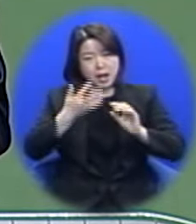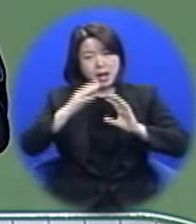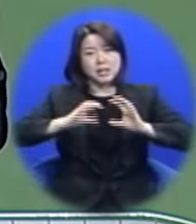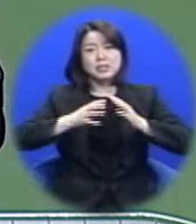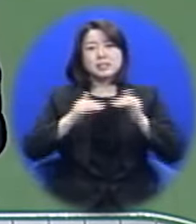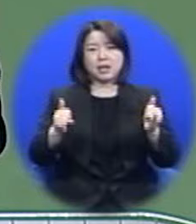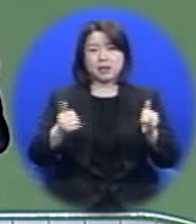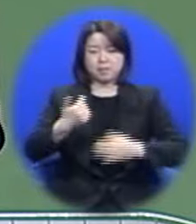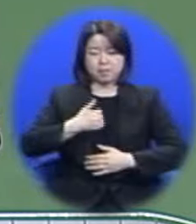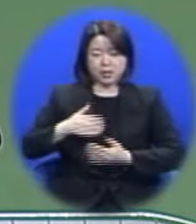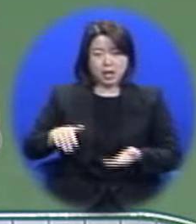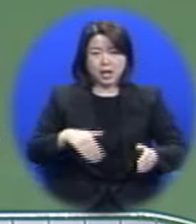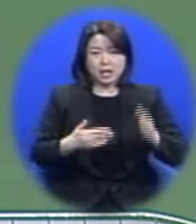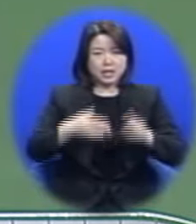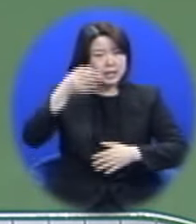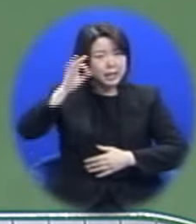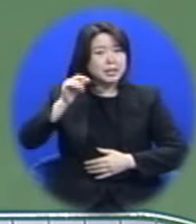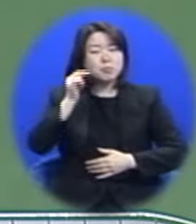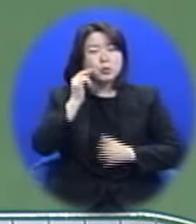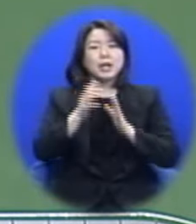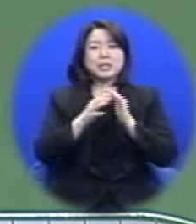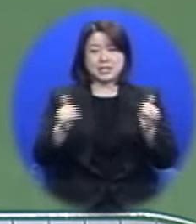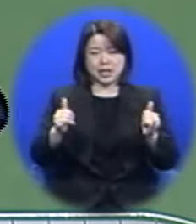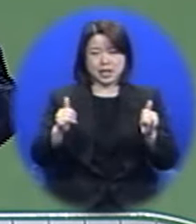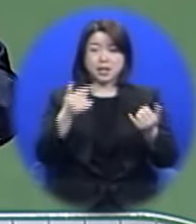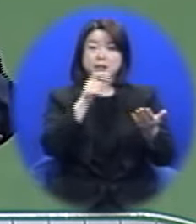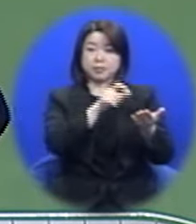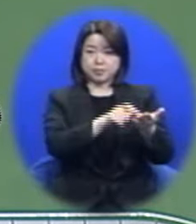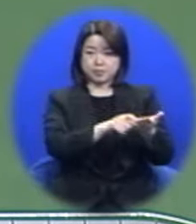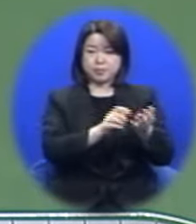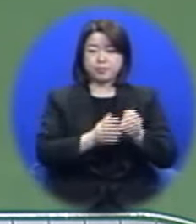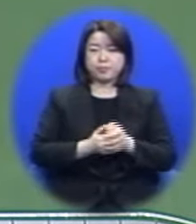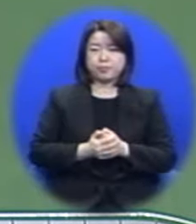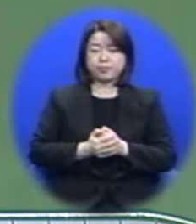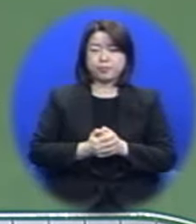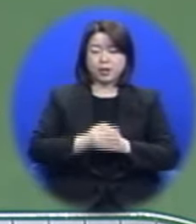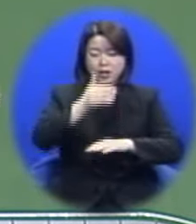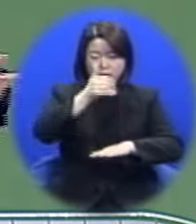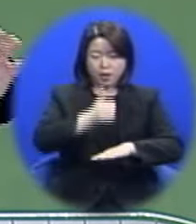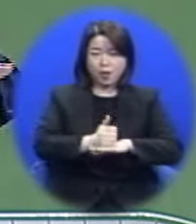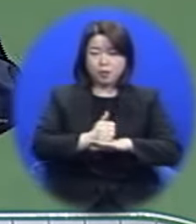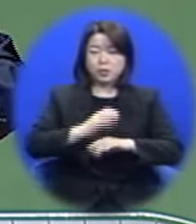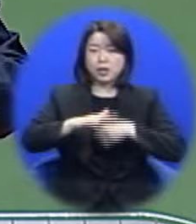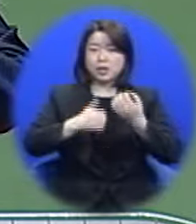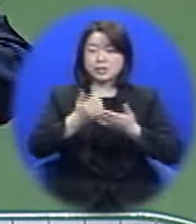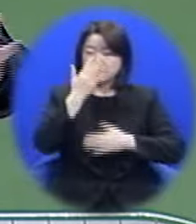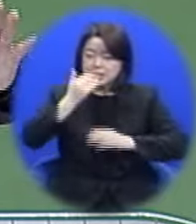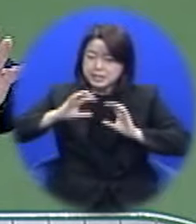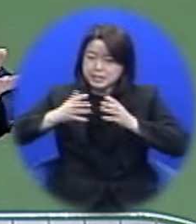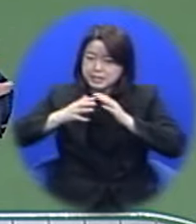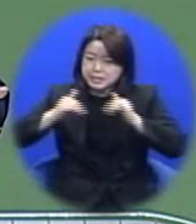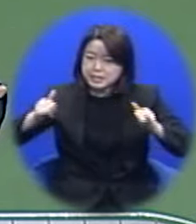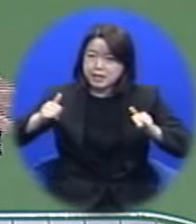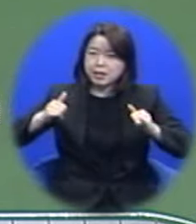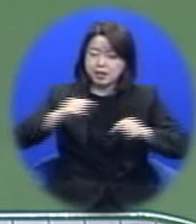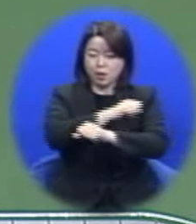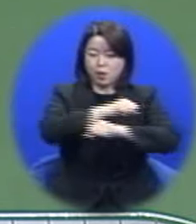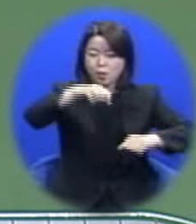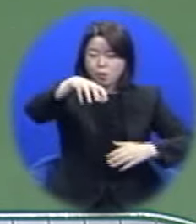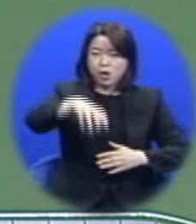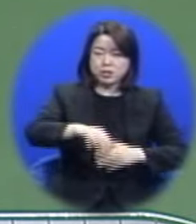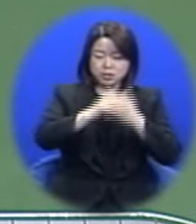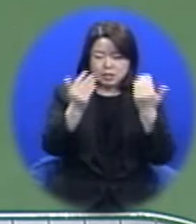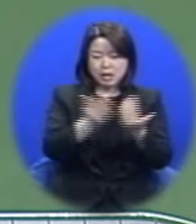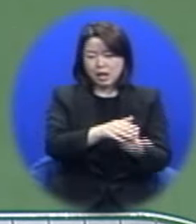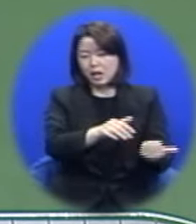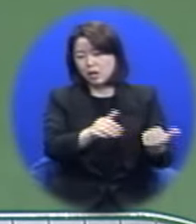깨닫지 못하는 자들이구나. 그래서 하나님이 결국은 이스라엘 백성들을 광야에서 다 죽게 내버려